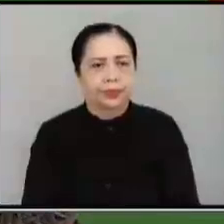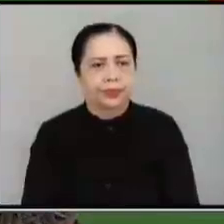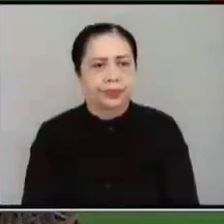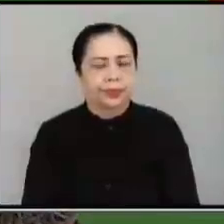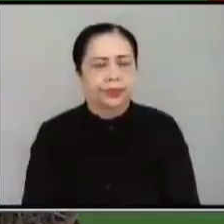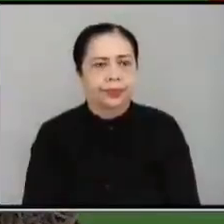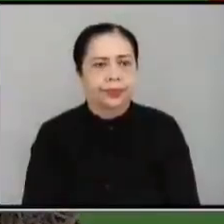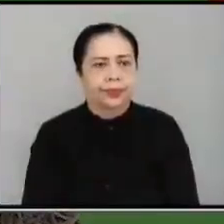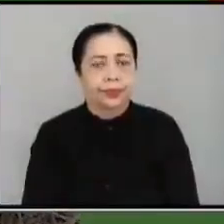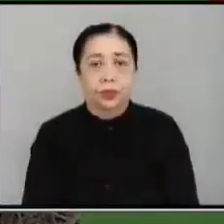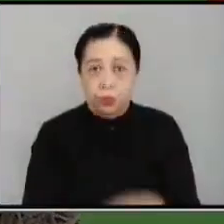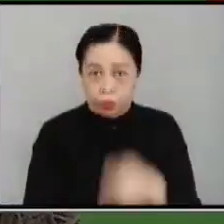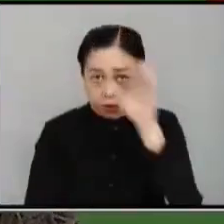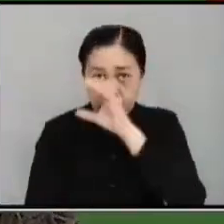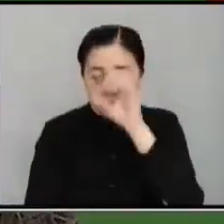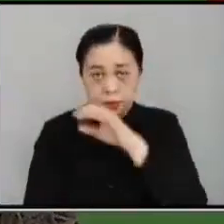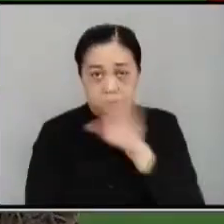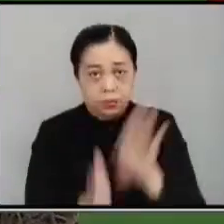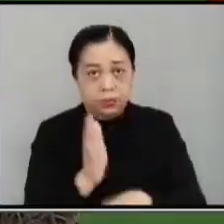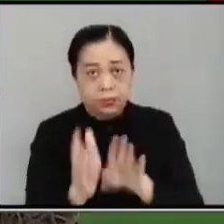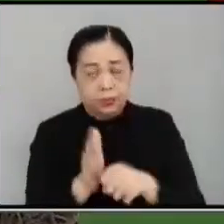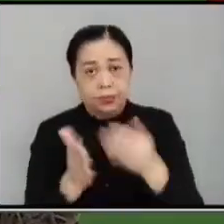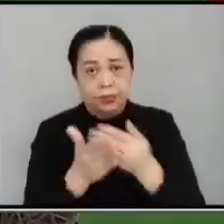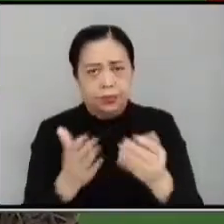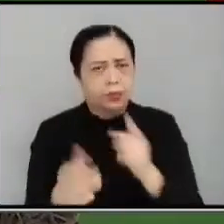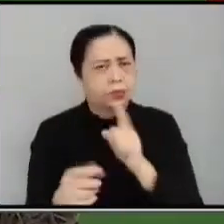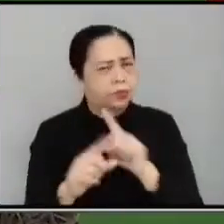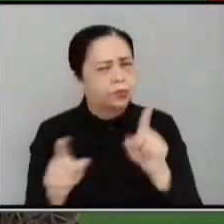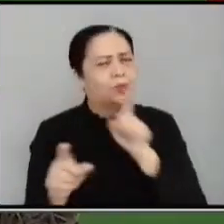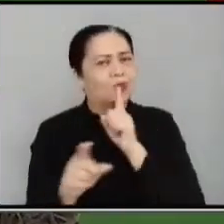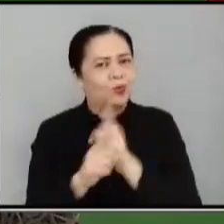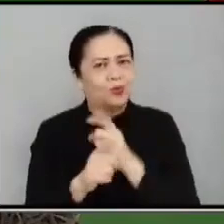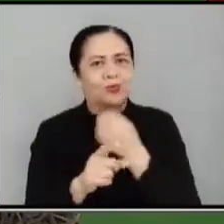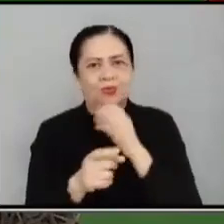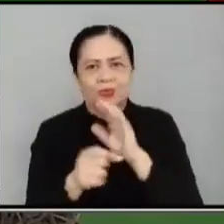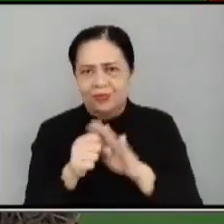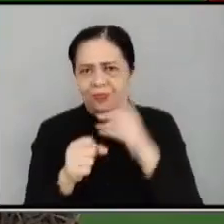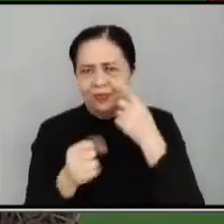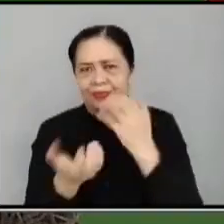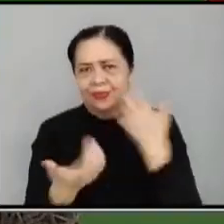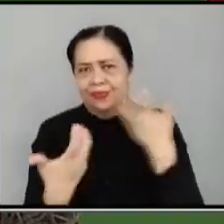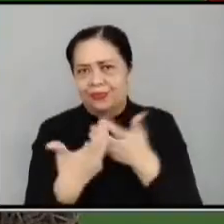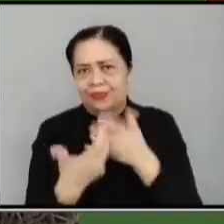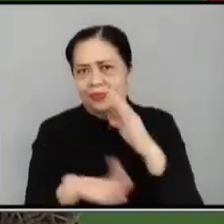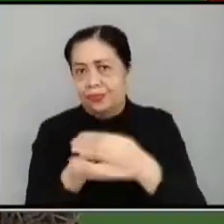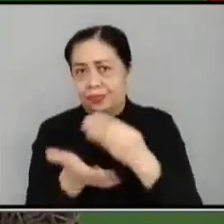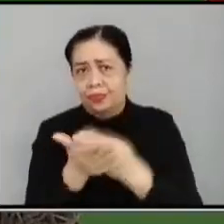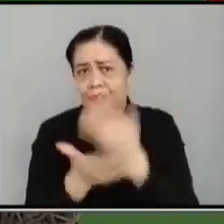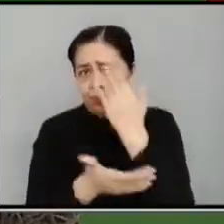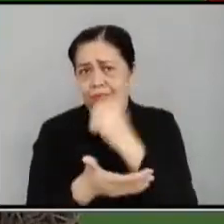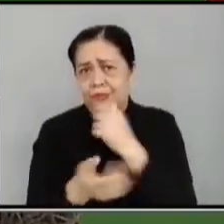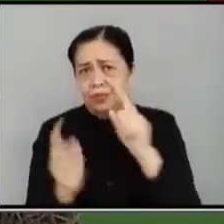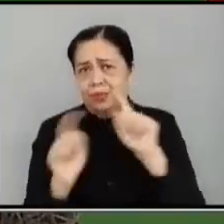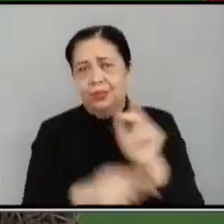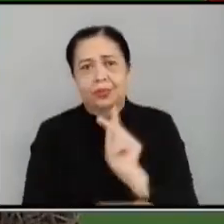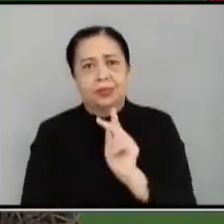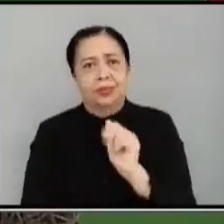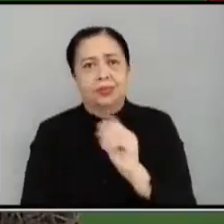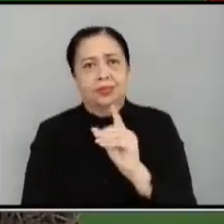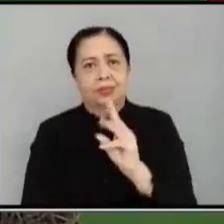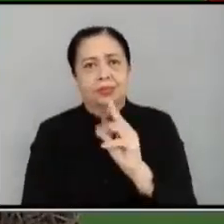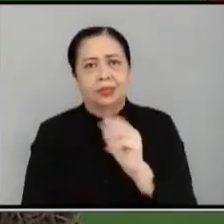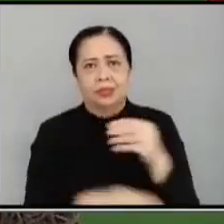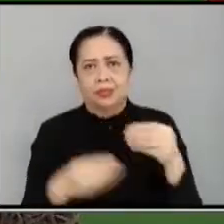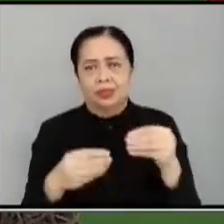Hanap niyo po ba ay mga murang bilihin na tiyak na suwak sa budget mo? Abay, bakit hindi bisitahin ang Kadiwa Stores na hatid ay